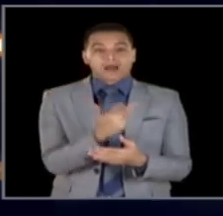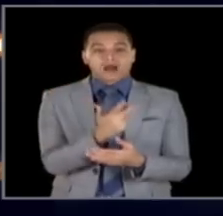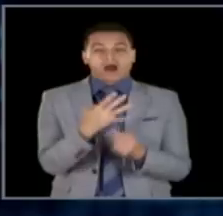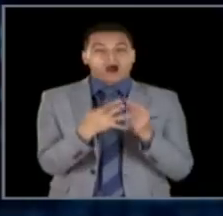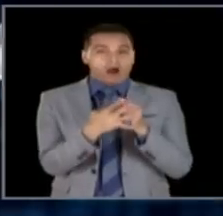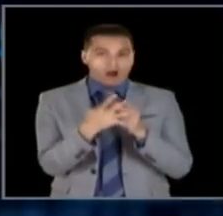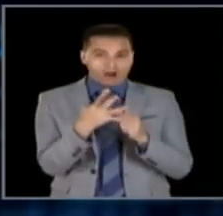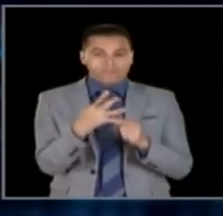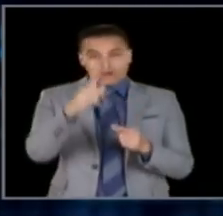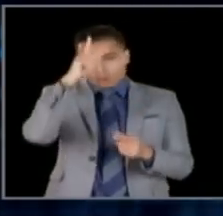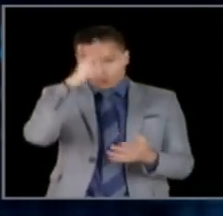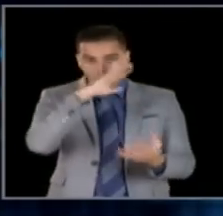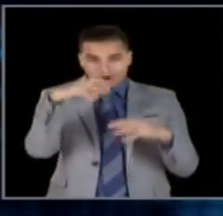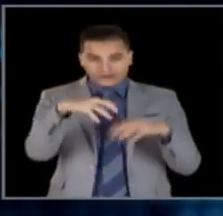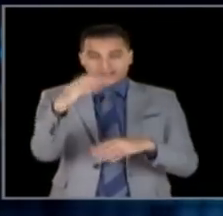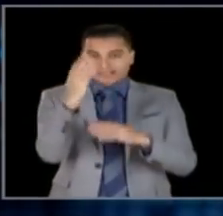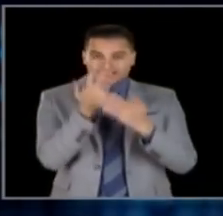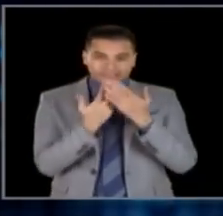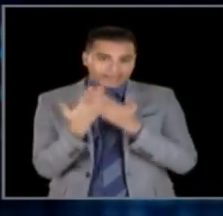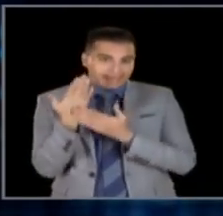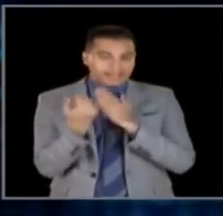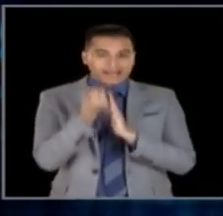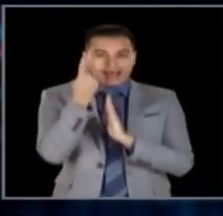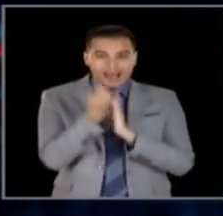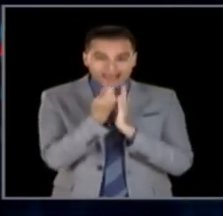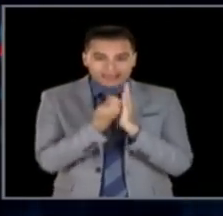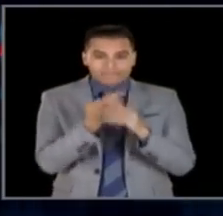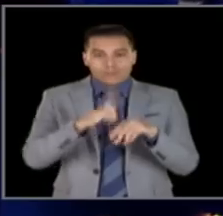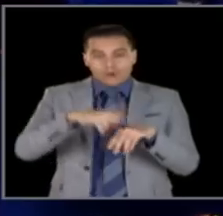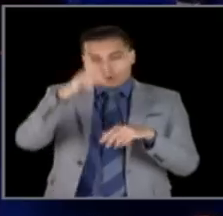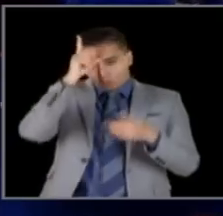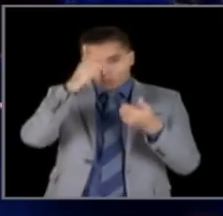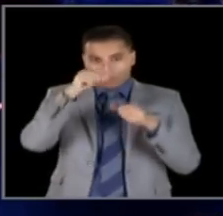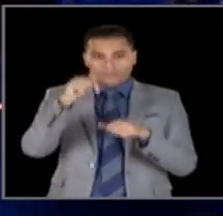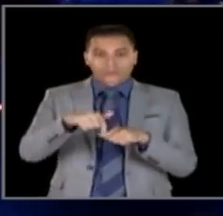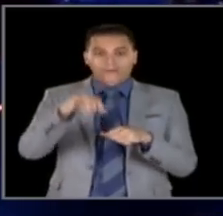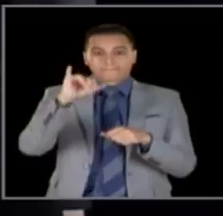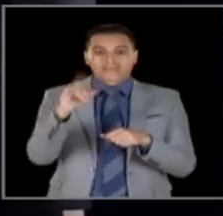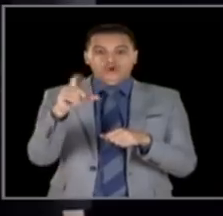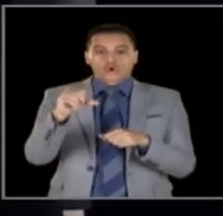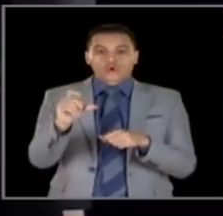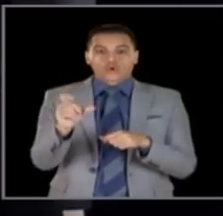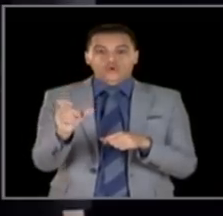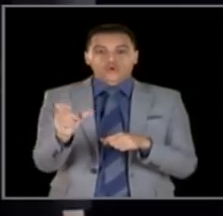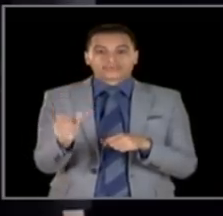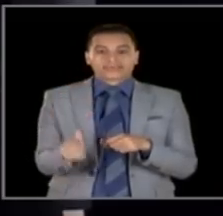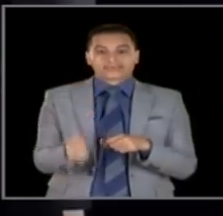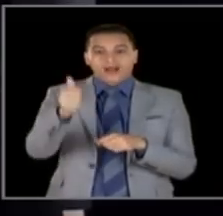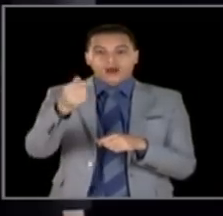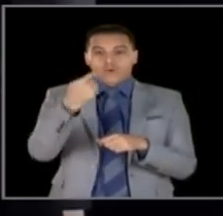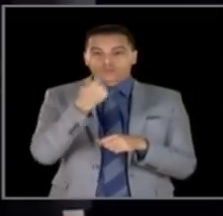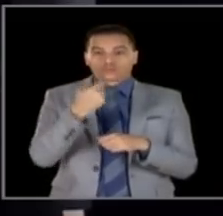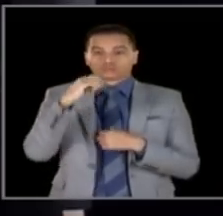العلم أربع أجزاء: جغرافيا، تاريخ، أدب، وعلوم. ميرونا اوعي تقولي لي الذكر في